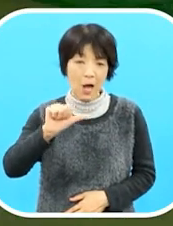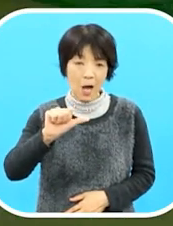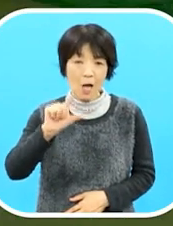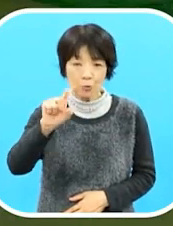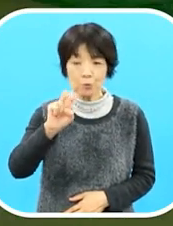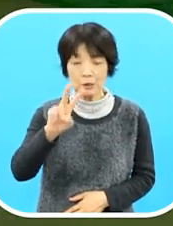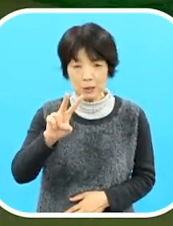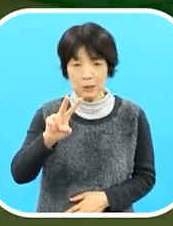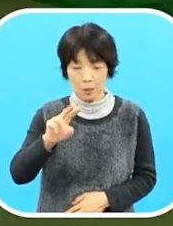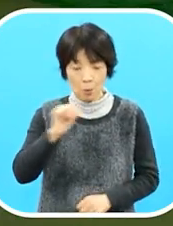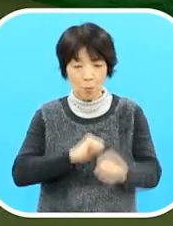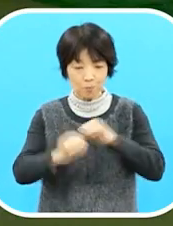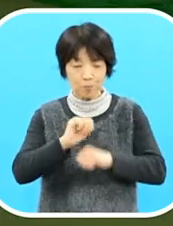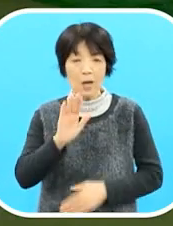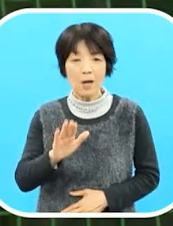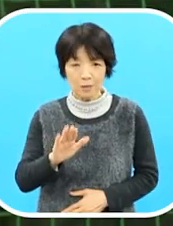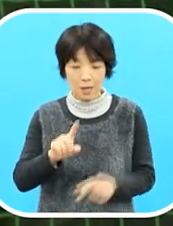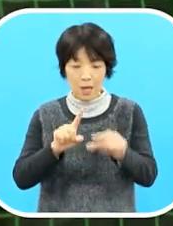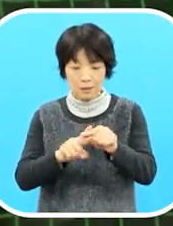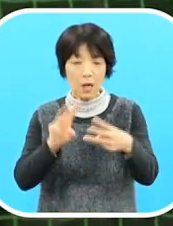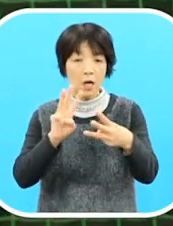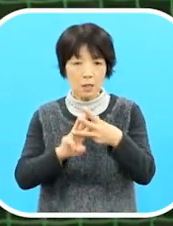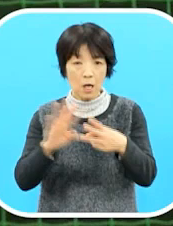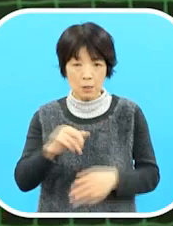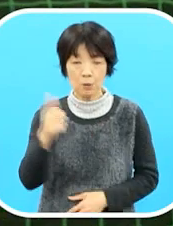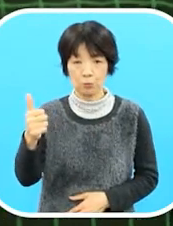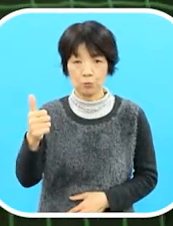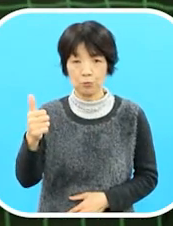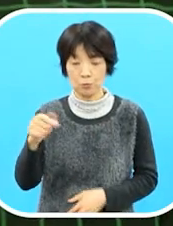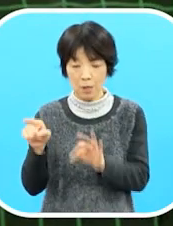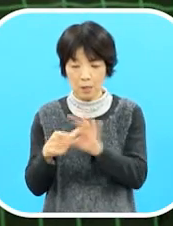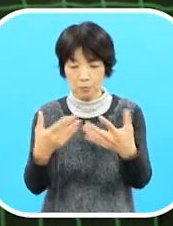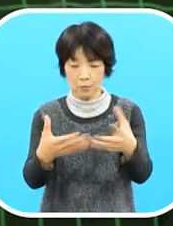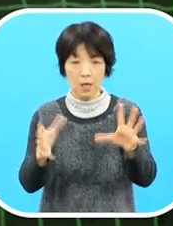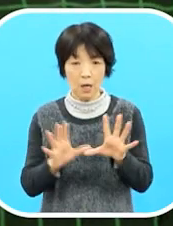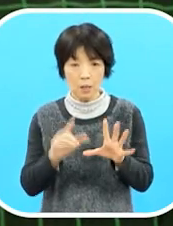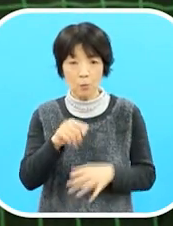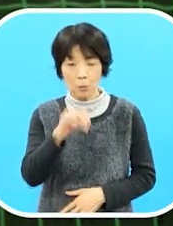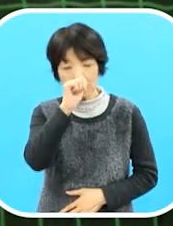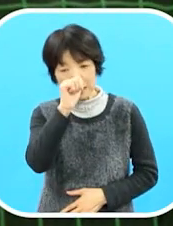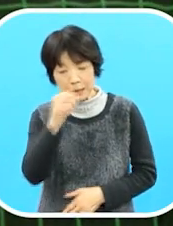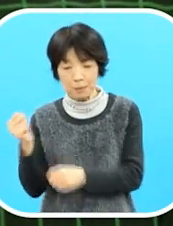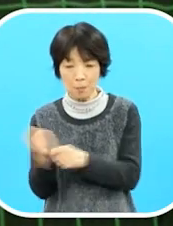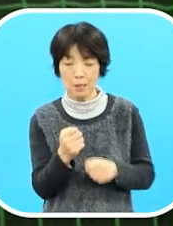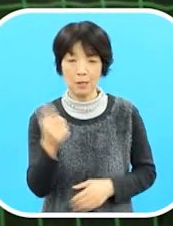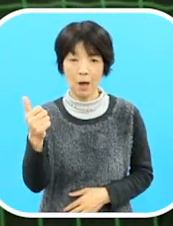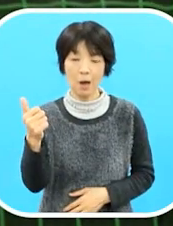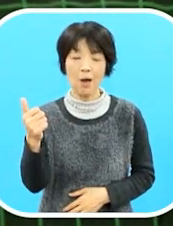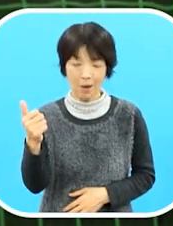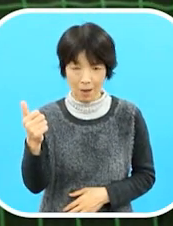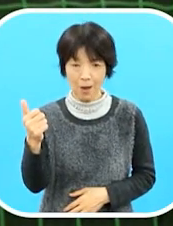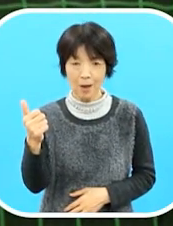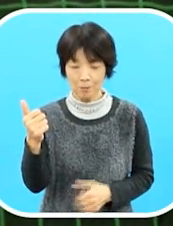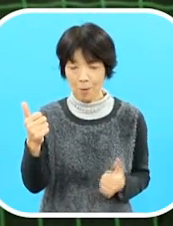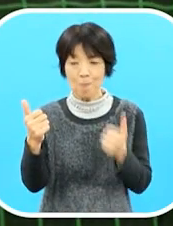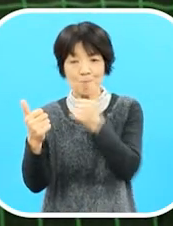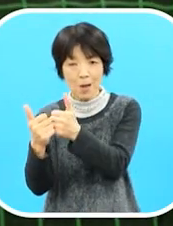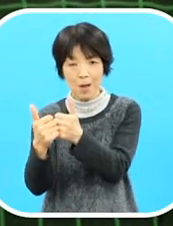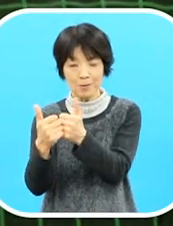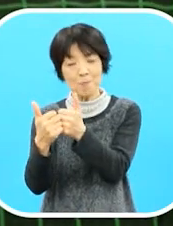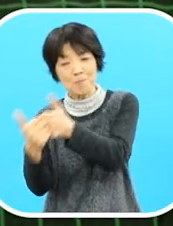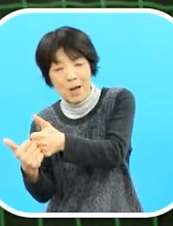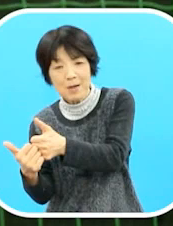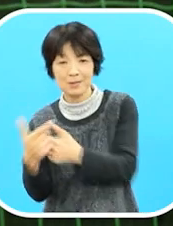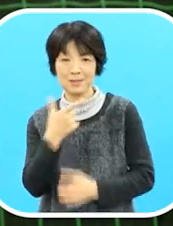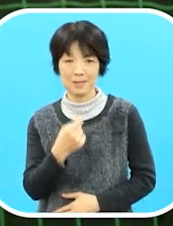中田翔選手と対戦したいと思っています。球界を代表する本当好バッターだと思っているので、そういうバッターと対戦